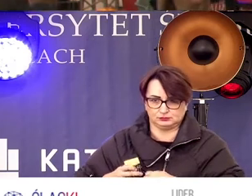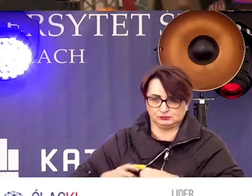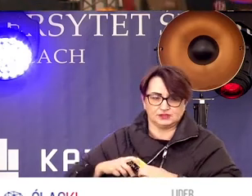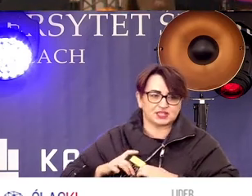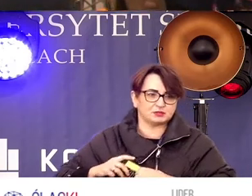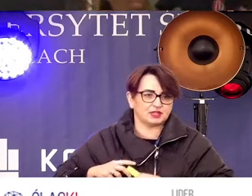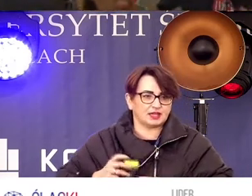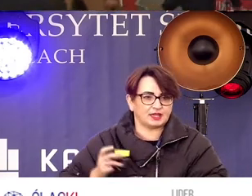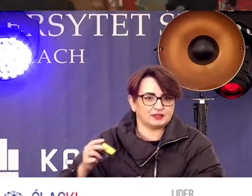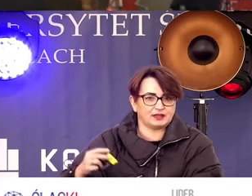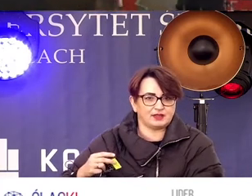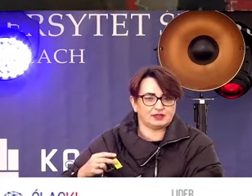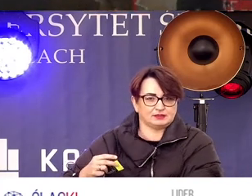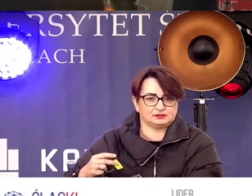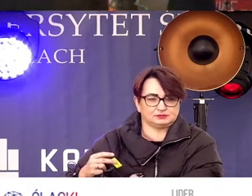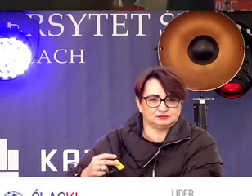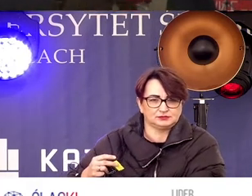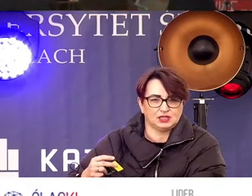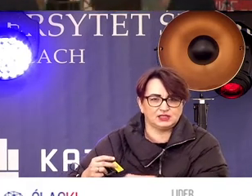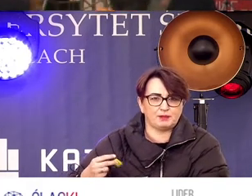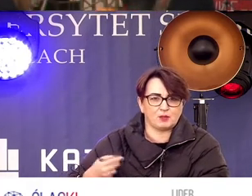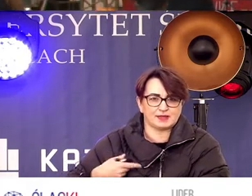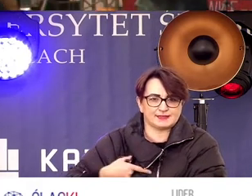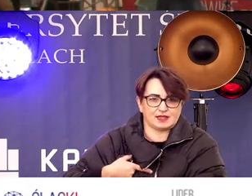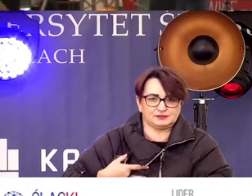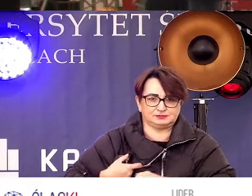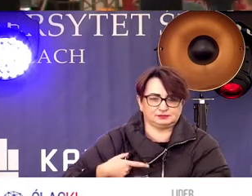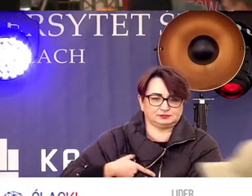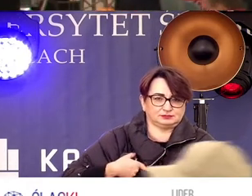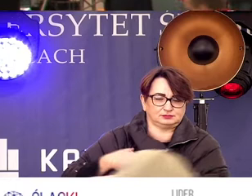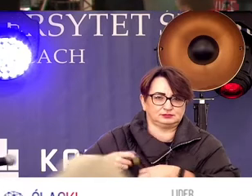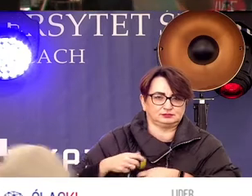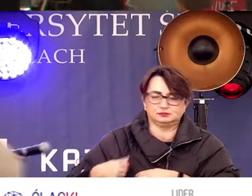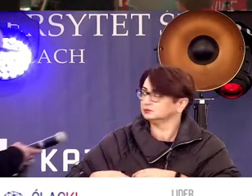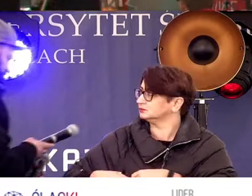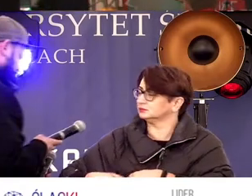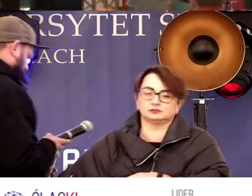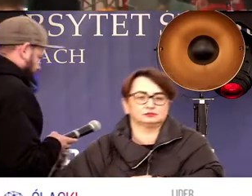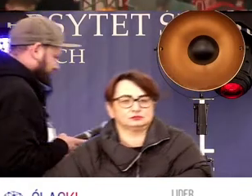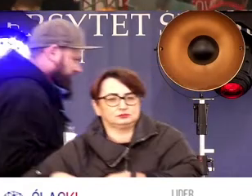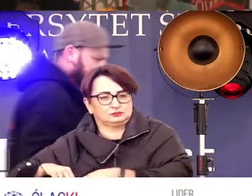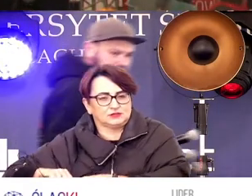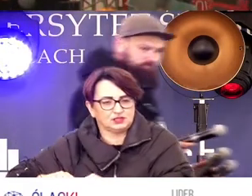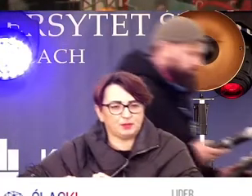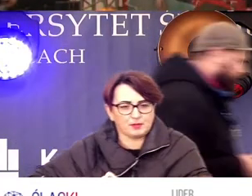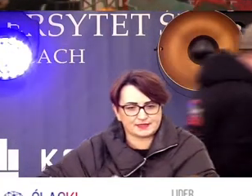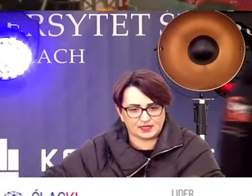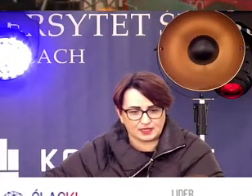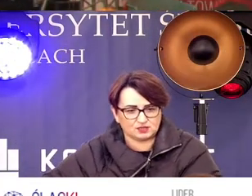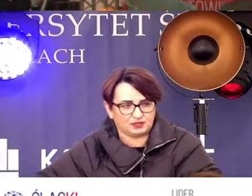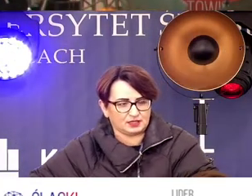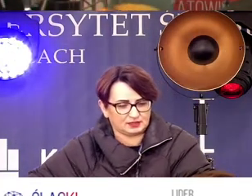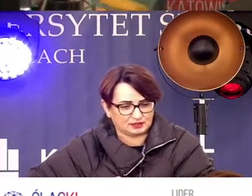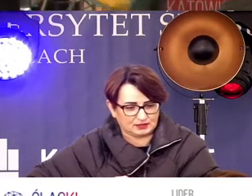O dyplomatach się mówi różne rzeczy, ale najczęściej się mówi w kontekście nie do końca